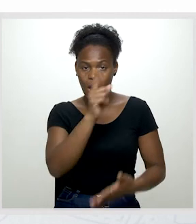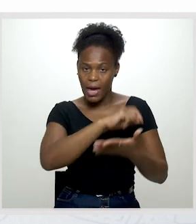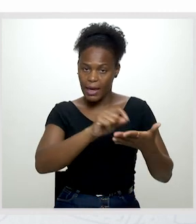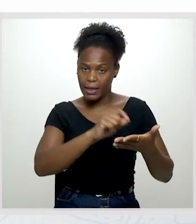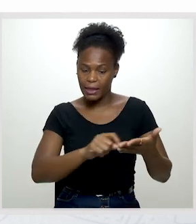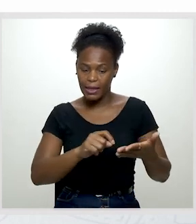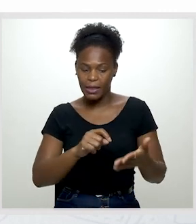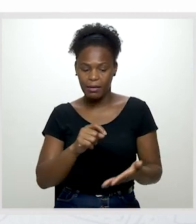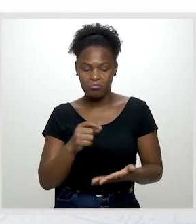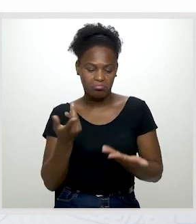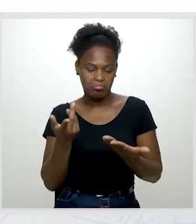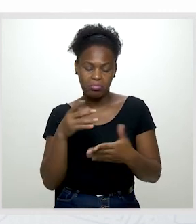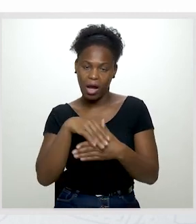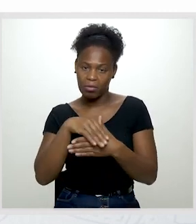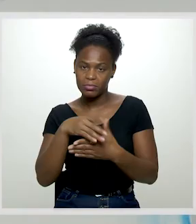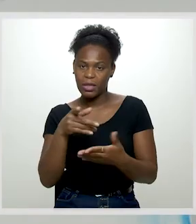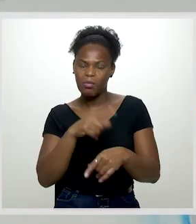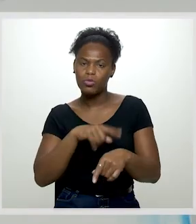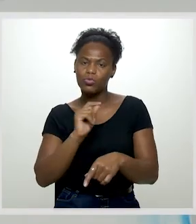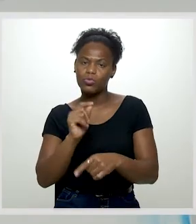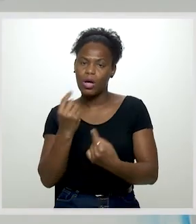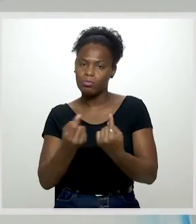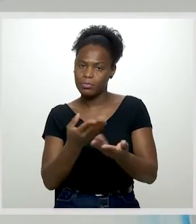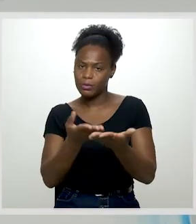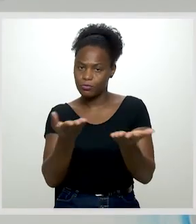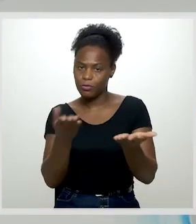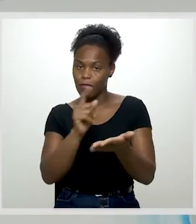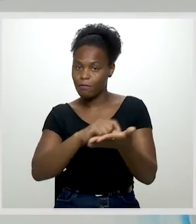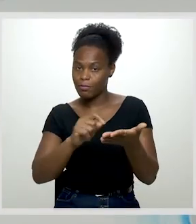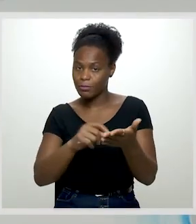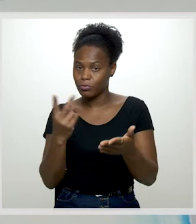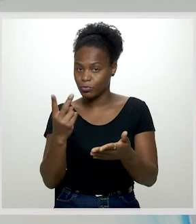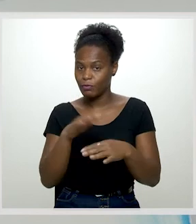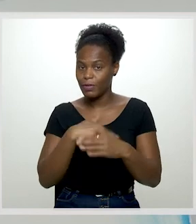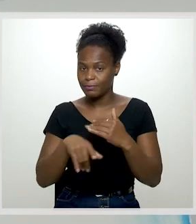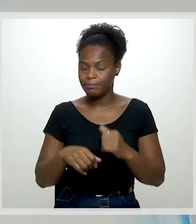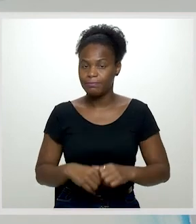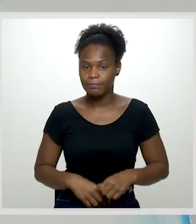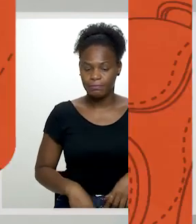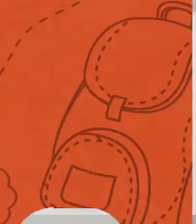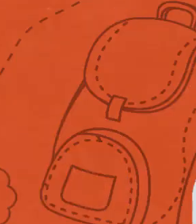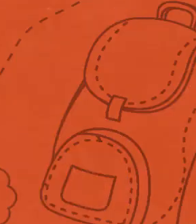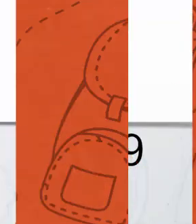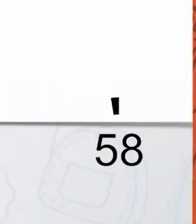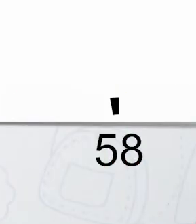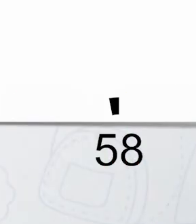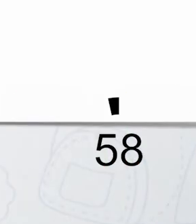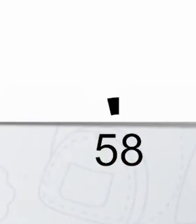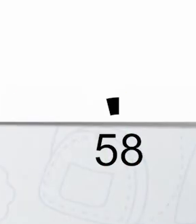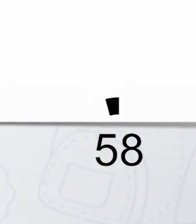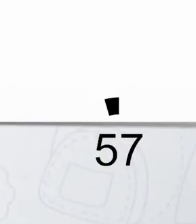tu écris une lettre. Je te laisse quelques minutes pour faire ces deux exercices.